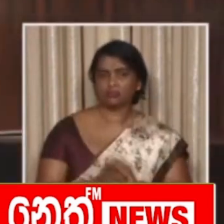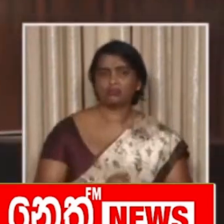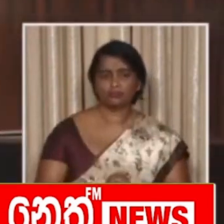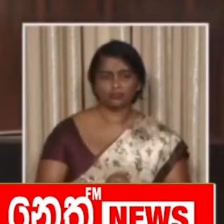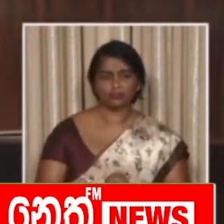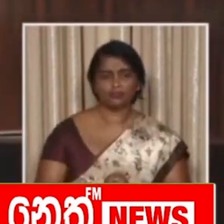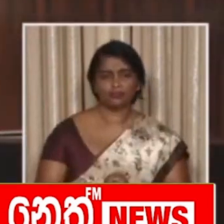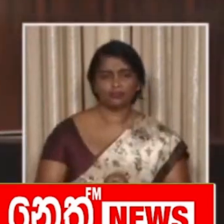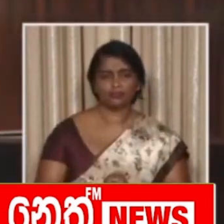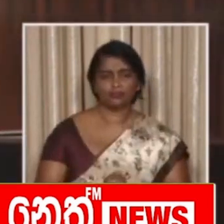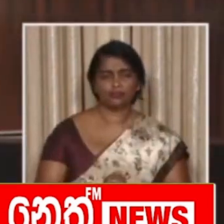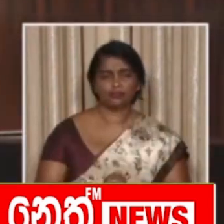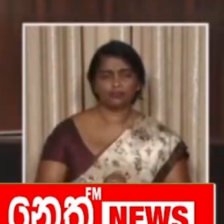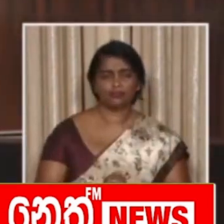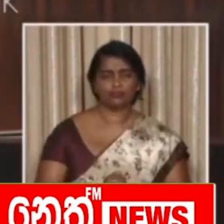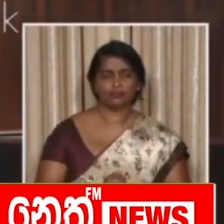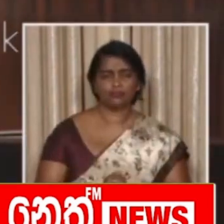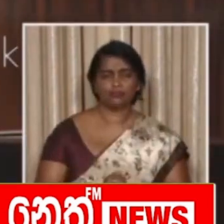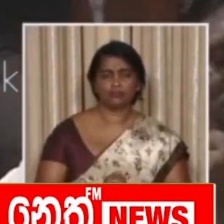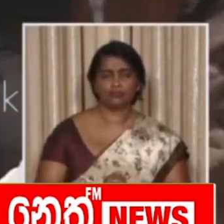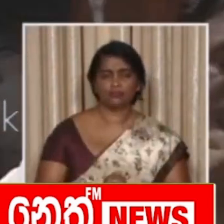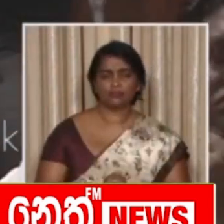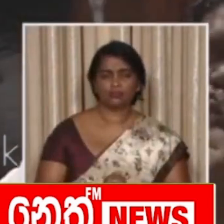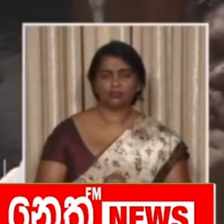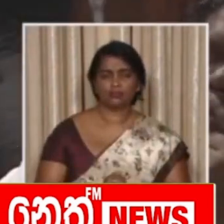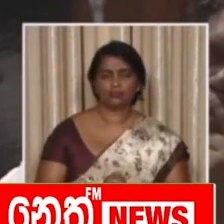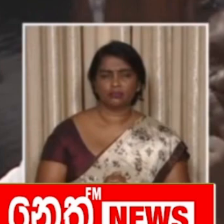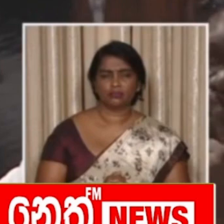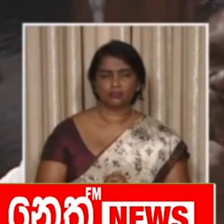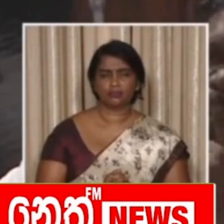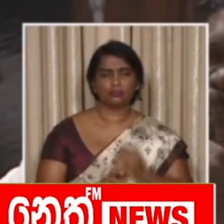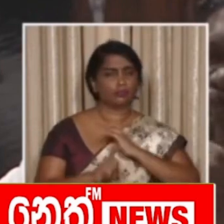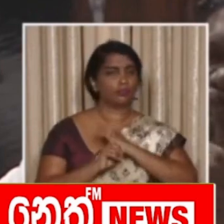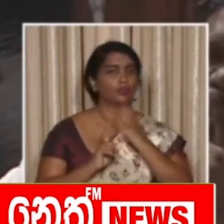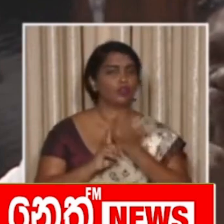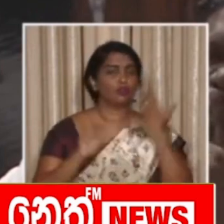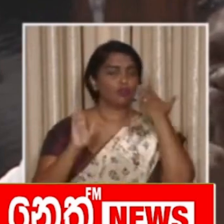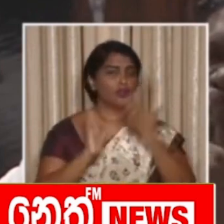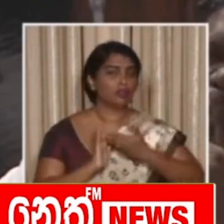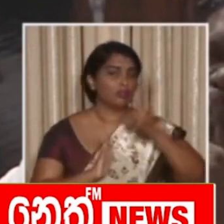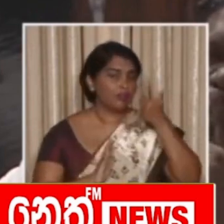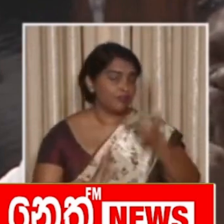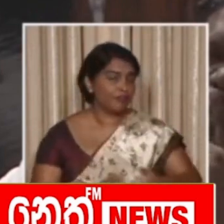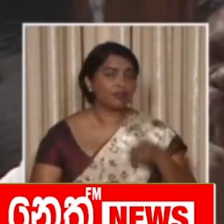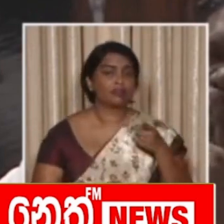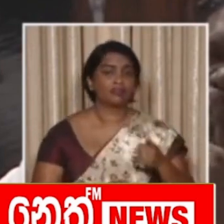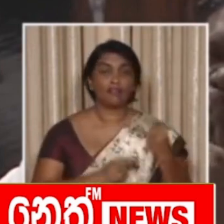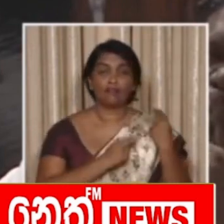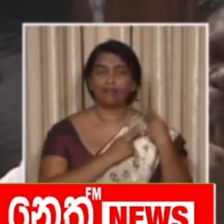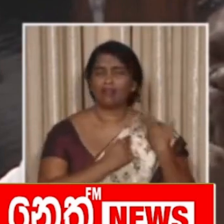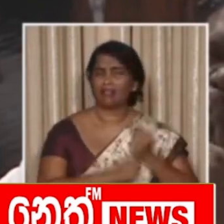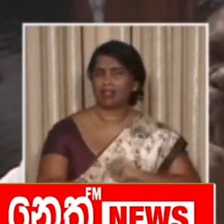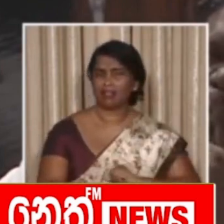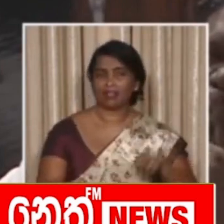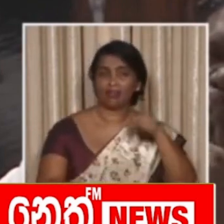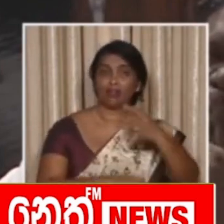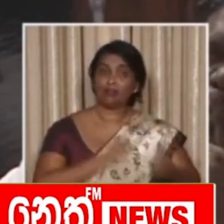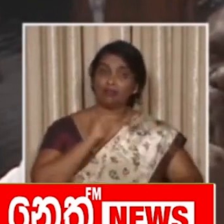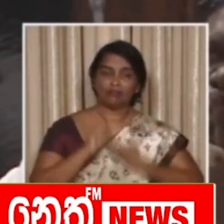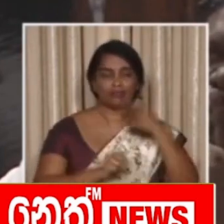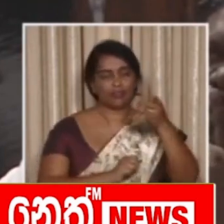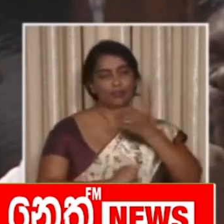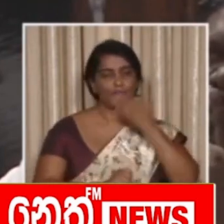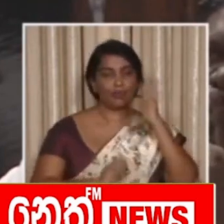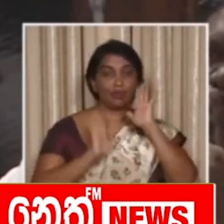අවධානය යොමු කරන්න ගරු මන්ත්‍රීතුමා කතානායකතුමා මේ සංස්කෘතිය පිළිබඳ වටිනාකම් පිළිබඳව වගයි වගක් නැති අයට මෙහෙම ඩෝන් යන්න